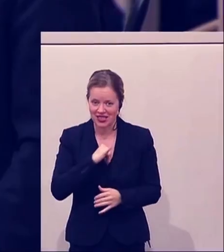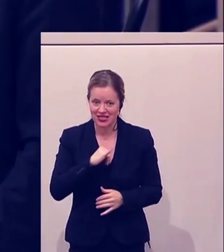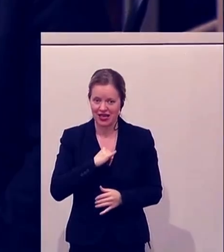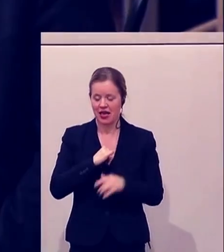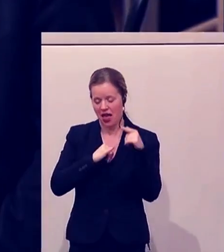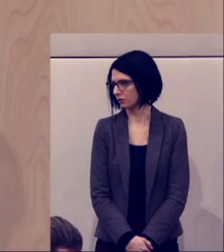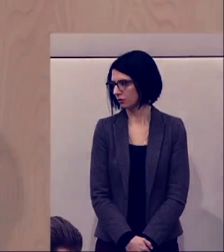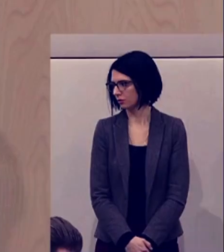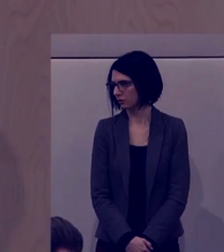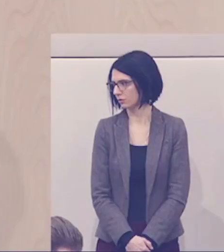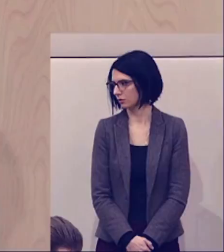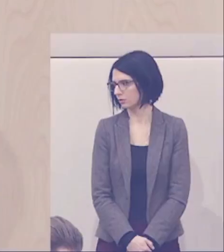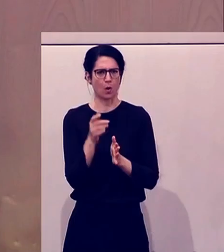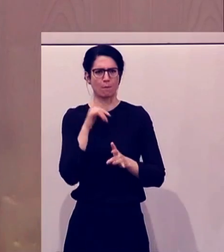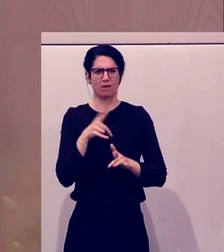sein Handy.